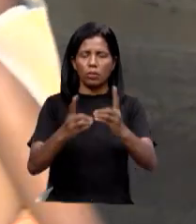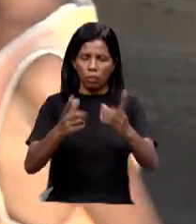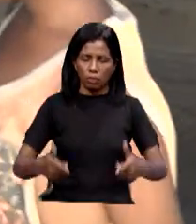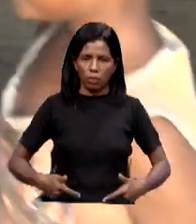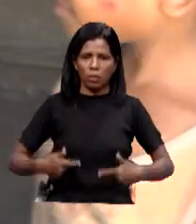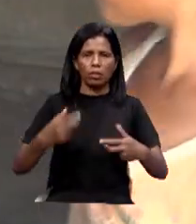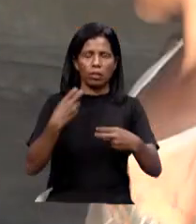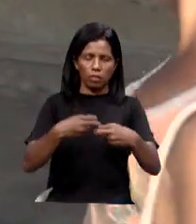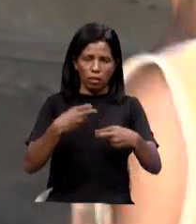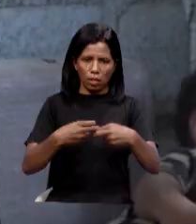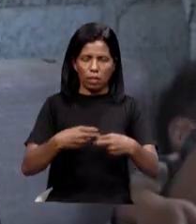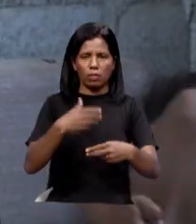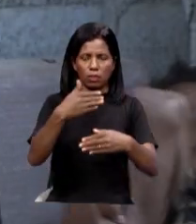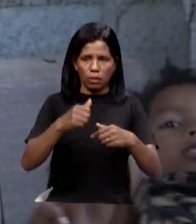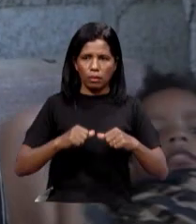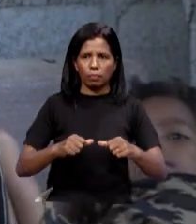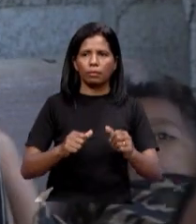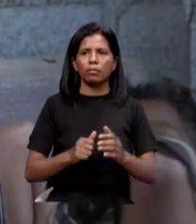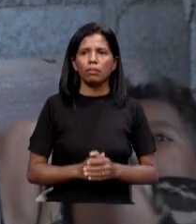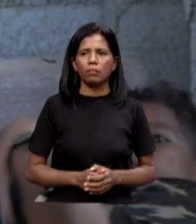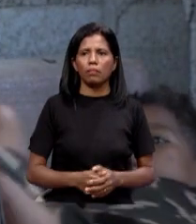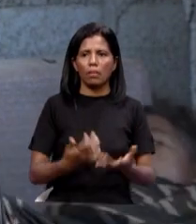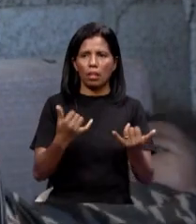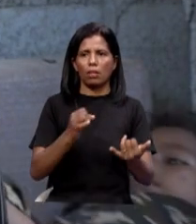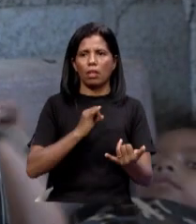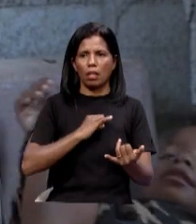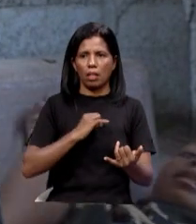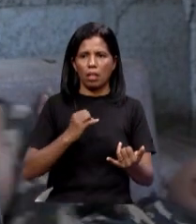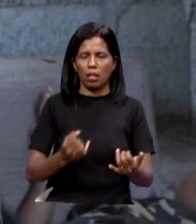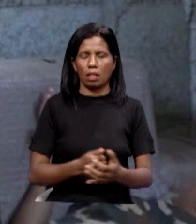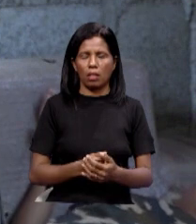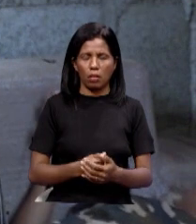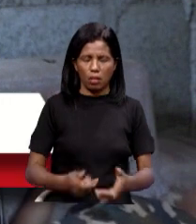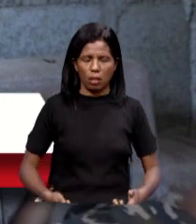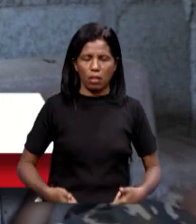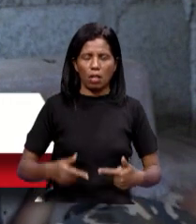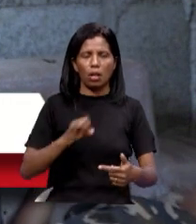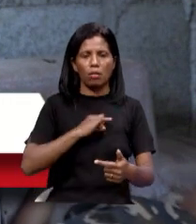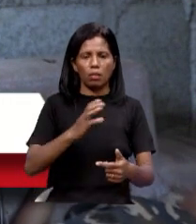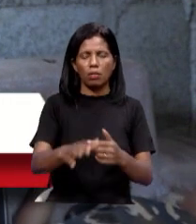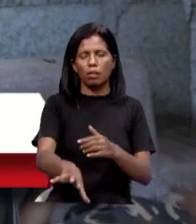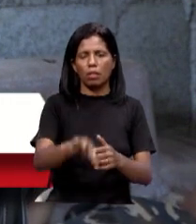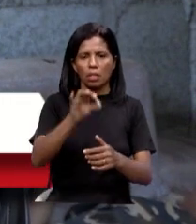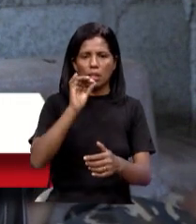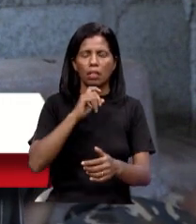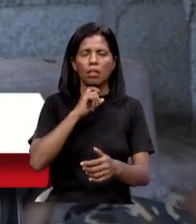hasoru iha oin. Agora han se hau lorang moris o lata, hili lata ba mai